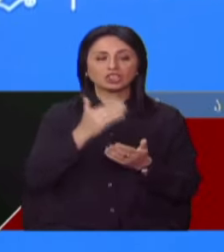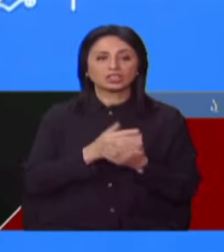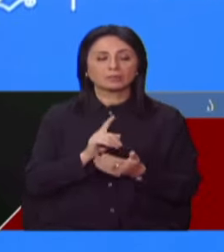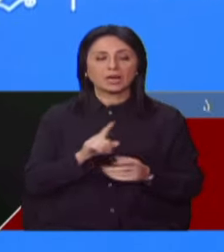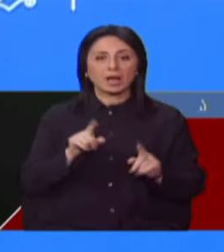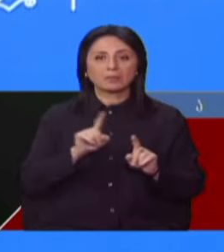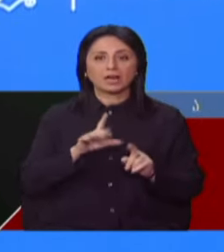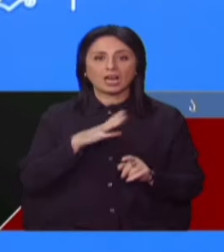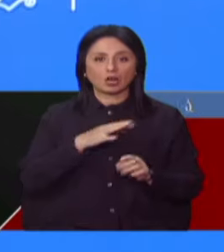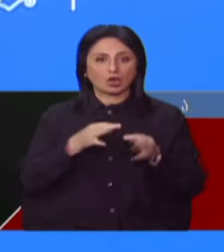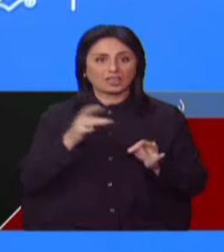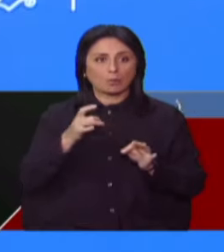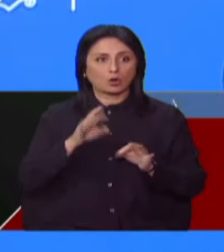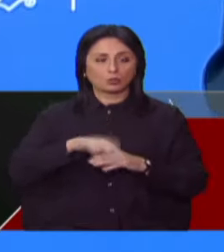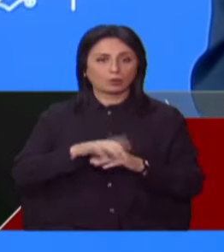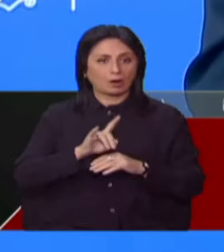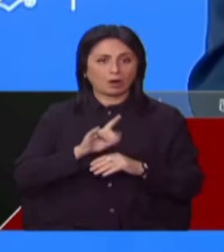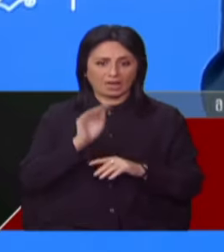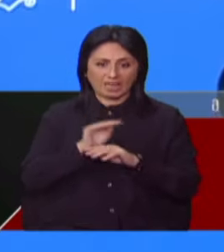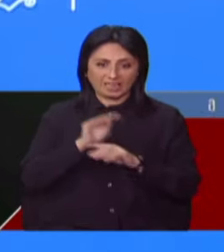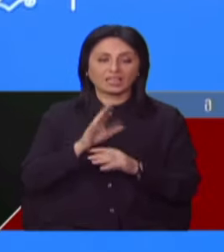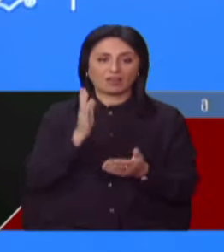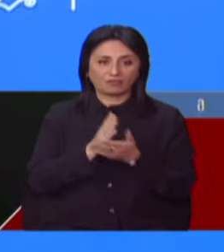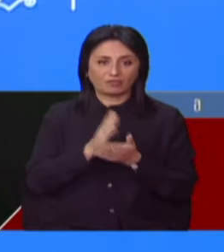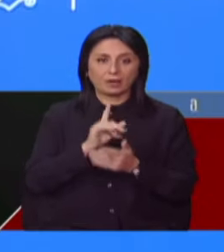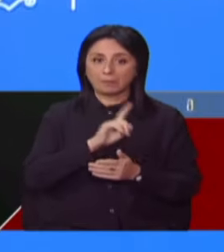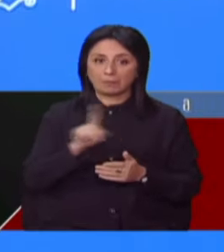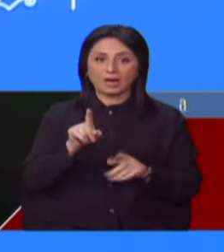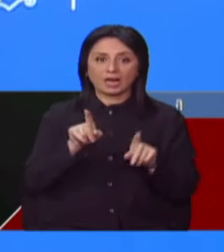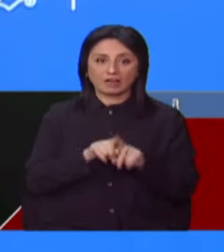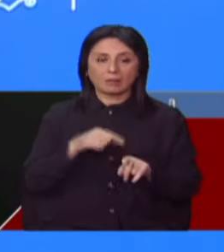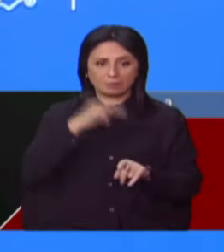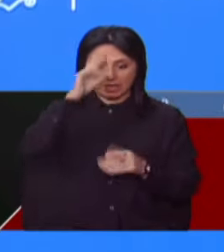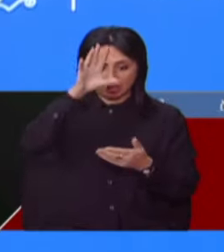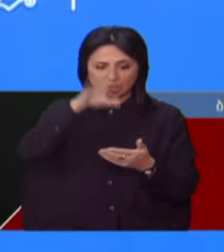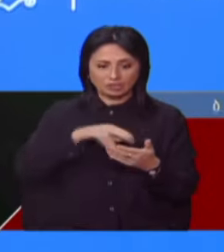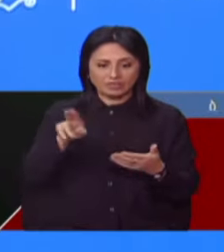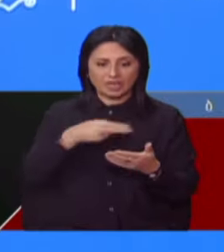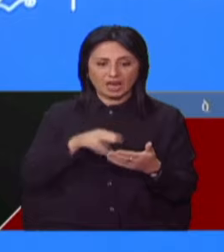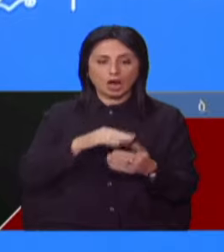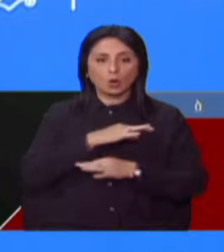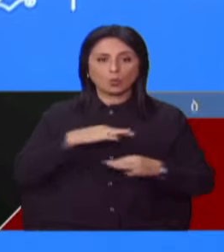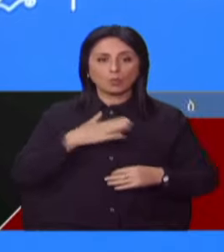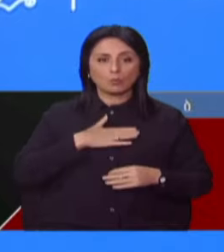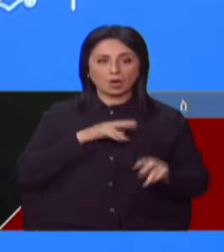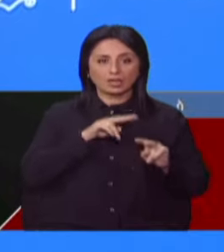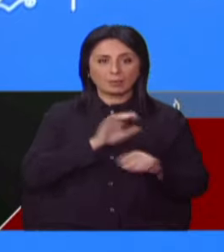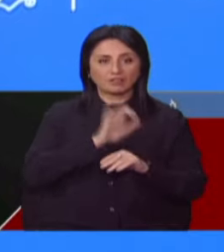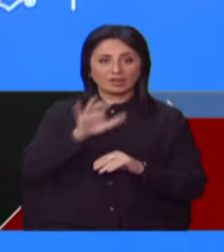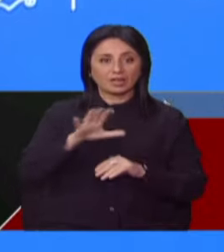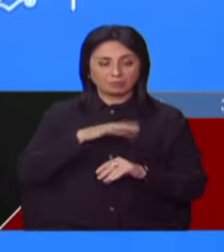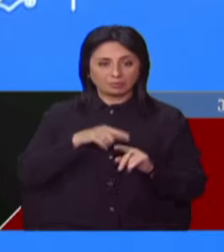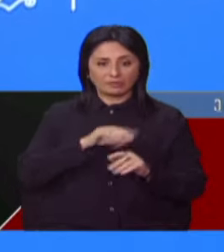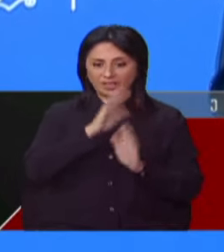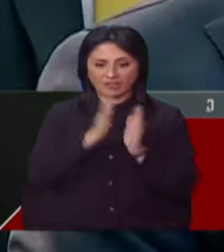რაიმე სახით არ ყოფილიყო დემოკრატიული. Იმ კრიტიკული აზრის გარდა რაც გამოითქვა. Ეს ასეა. Მე შევისწავლე ის ანგარიში რომელიც უნგრელმა დამკვირვებლებმა